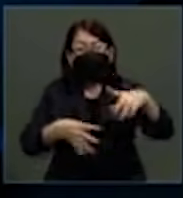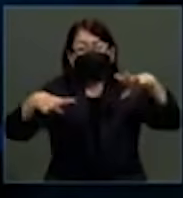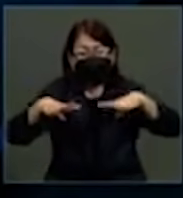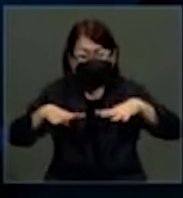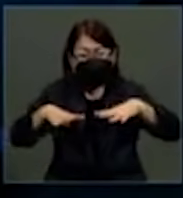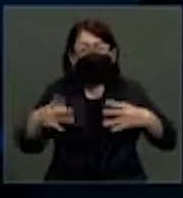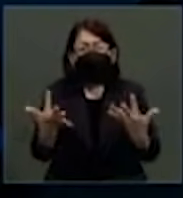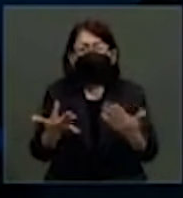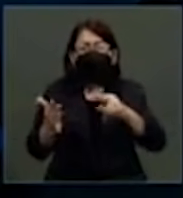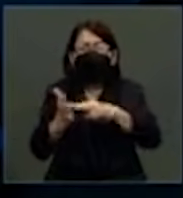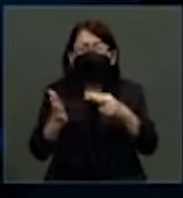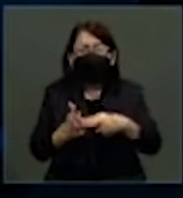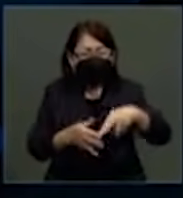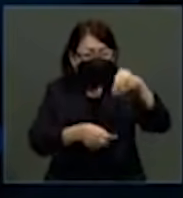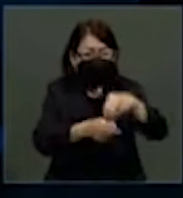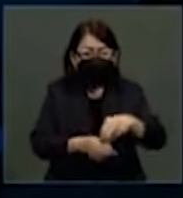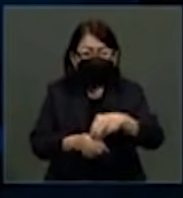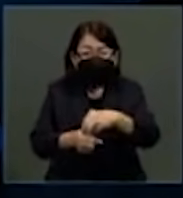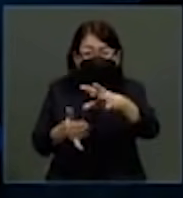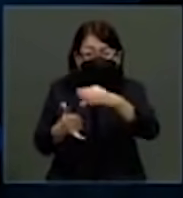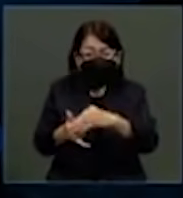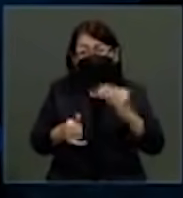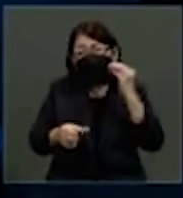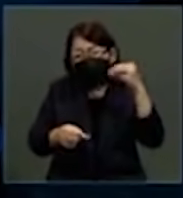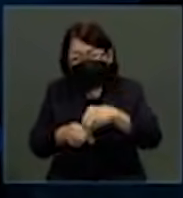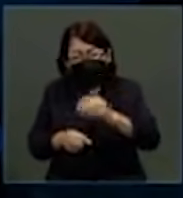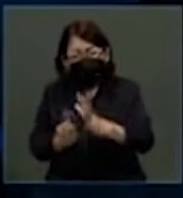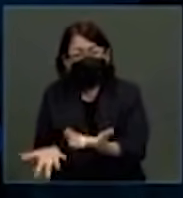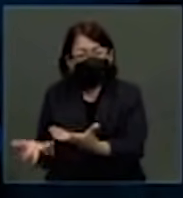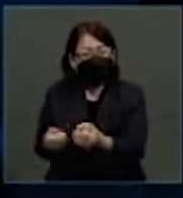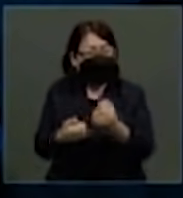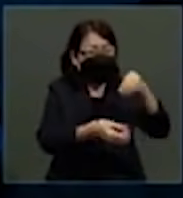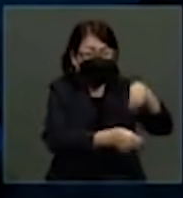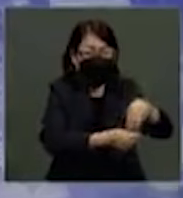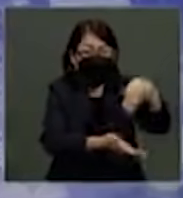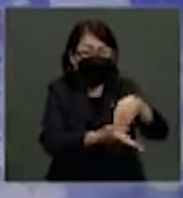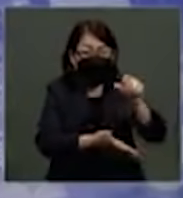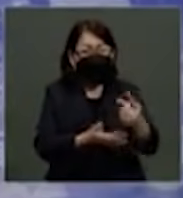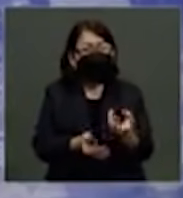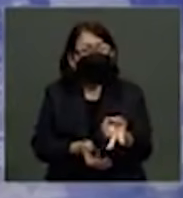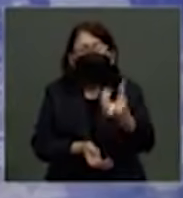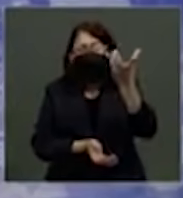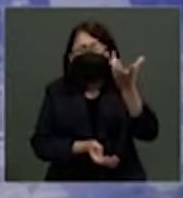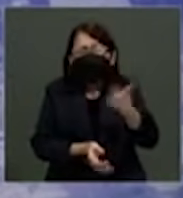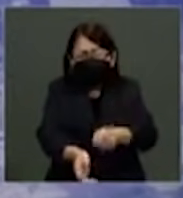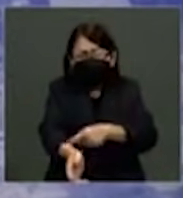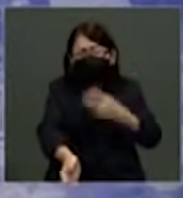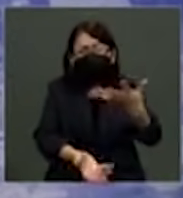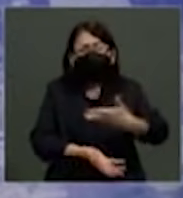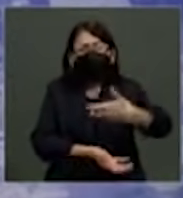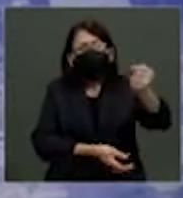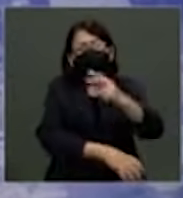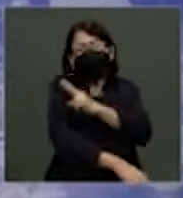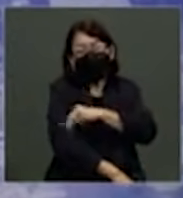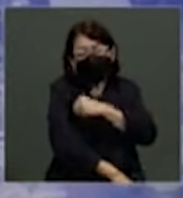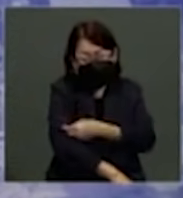คอยรอการส่งตัวอันนี้เป็นคำที่ทางกรุงเทพมหานครกำลังทำขึ้น17-20แห่งที่ทยอยเปิดขึ้